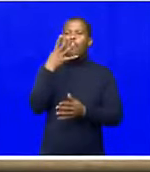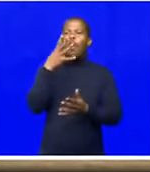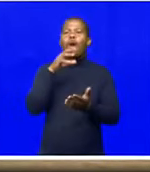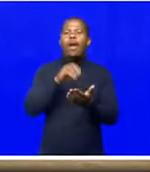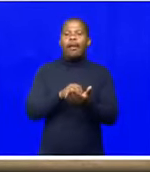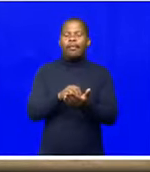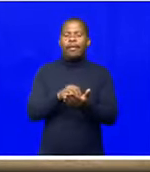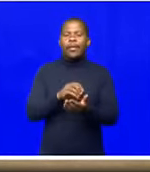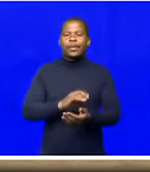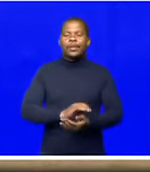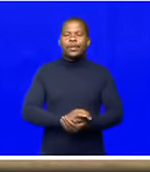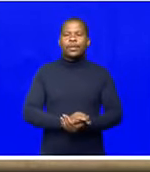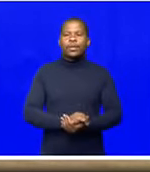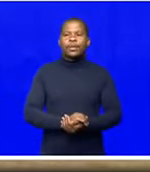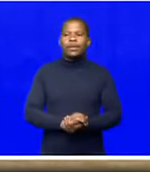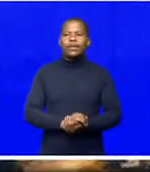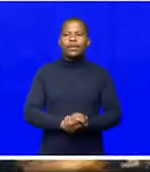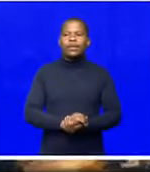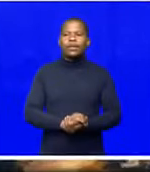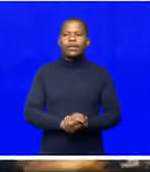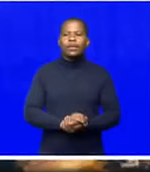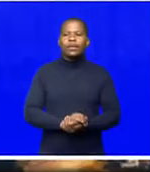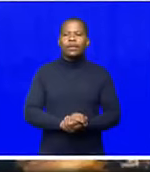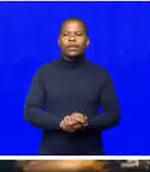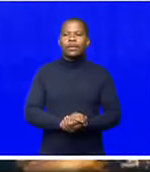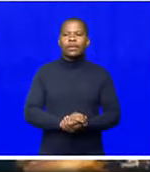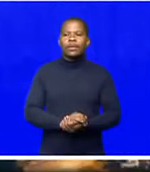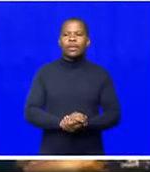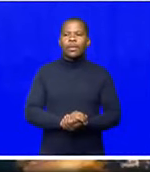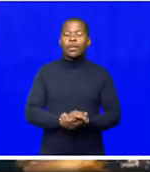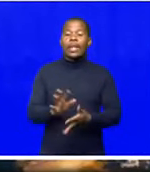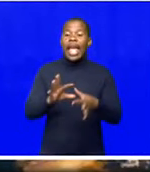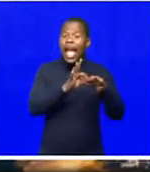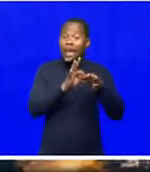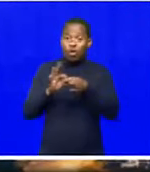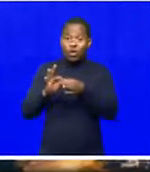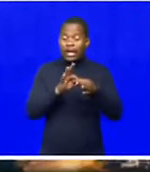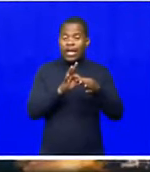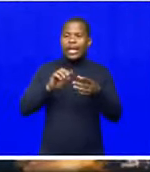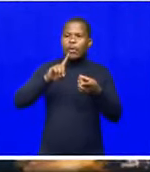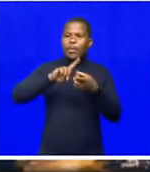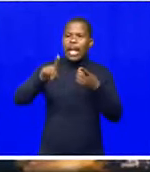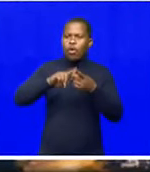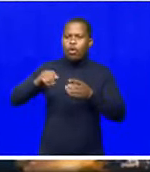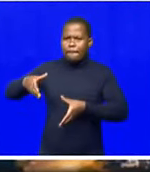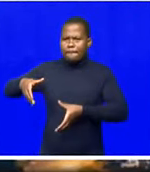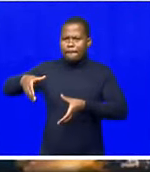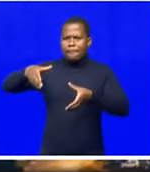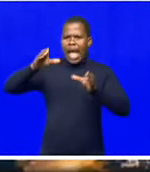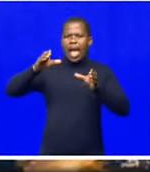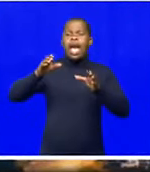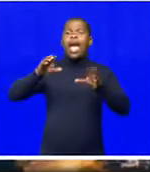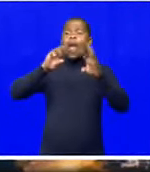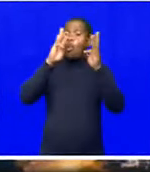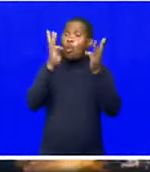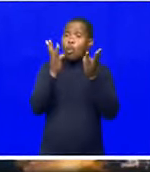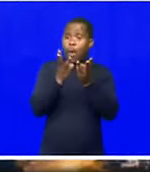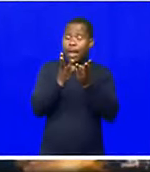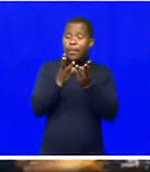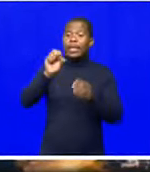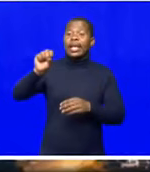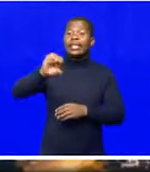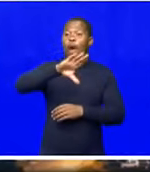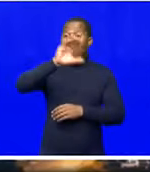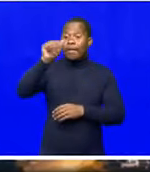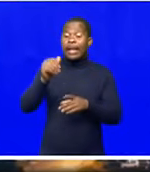ngilinda Dlamini naphathizwe umsibi embabani. Inhlangano leyengamele umdlalo we-rugby emhlabeni seyimise umqondisi